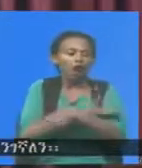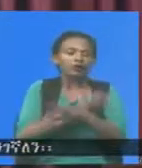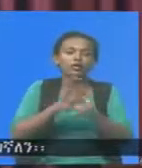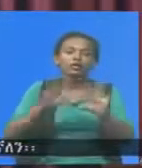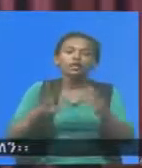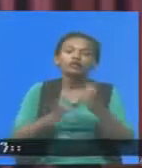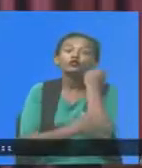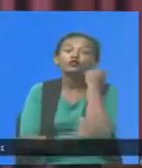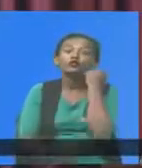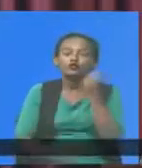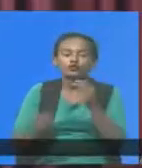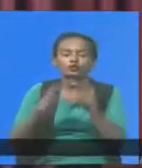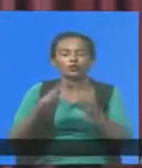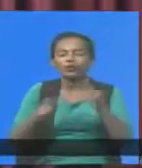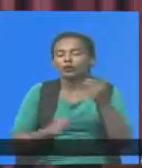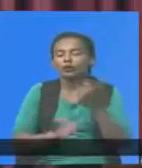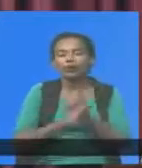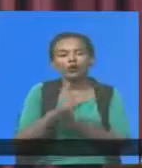በእጅጉ ይጎዳል።